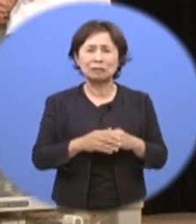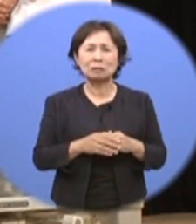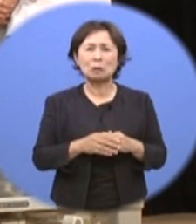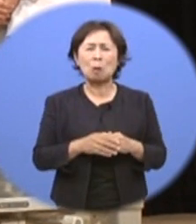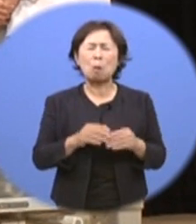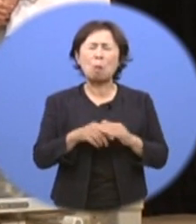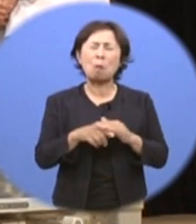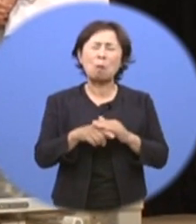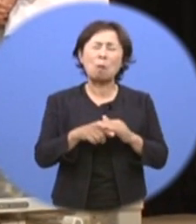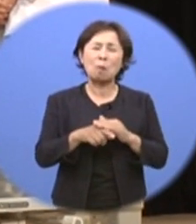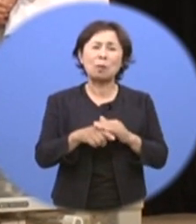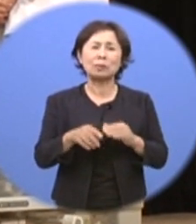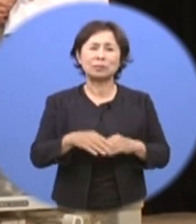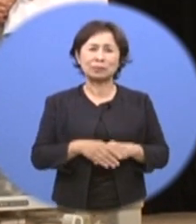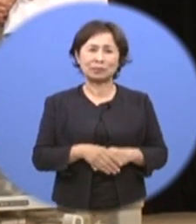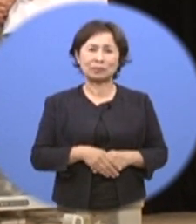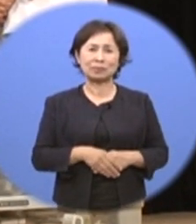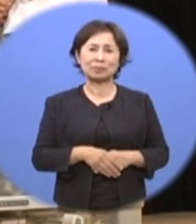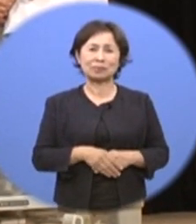どうして？